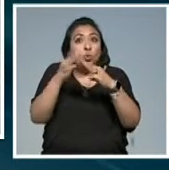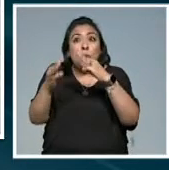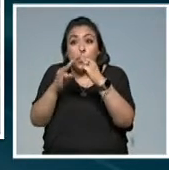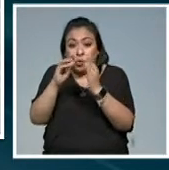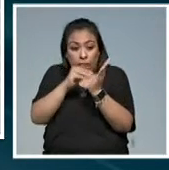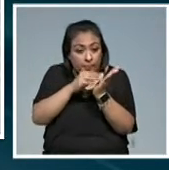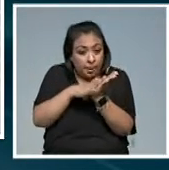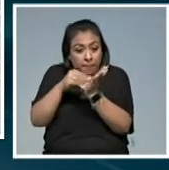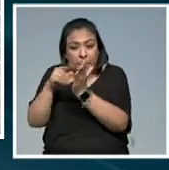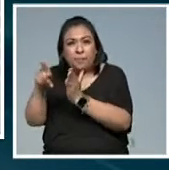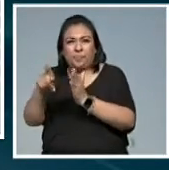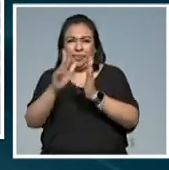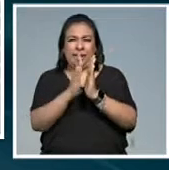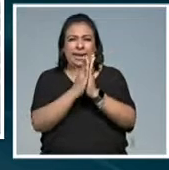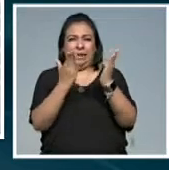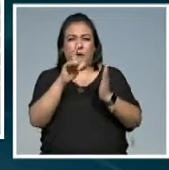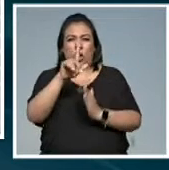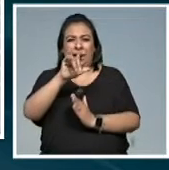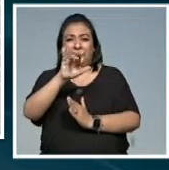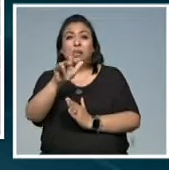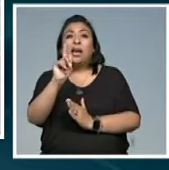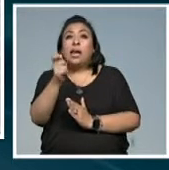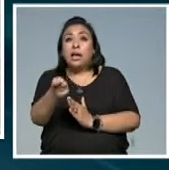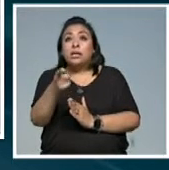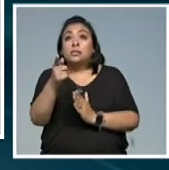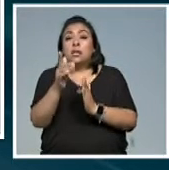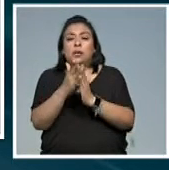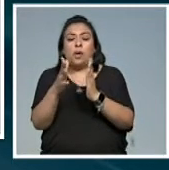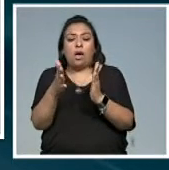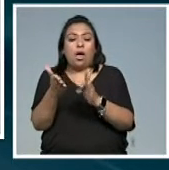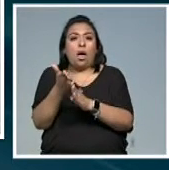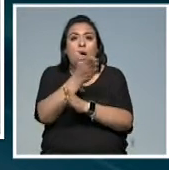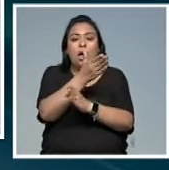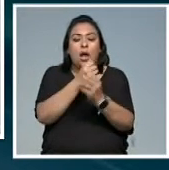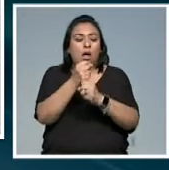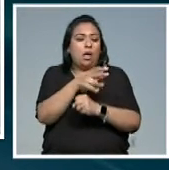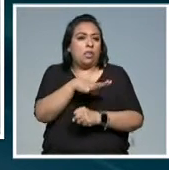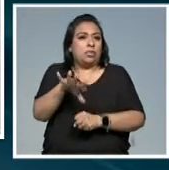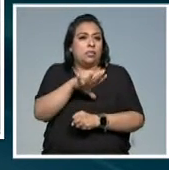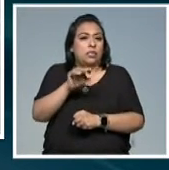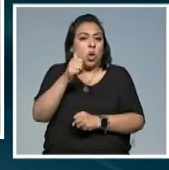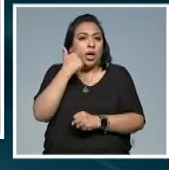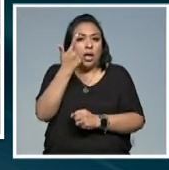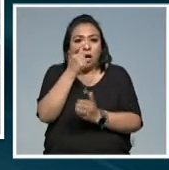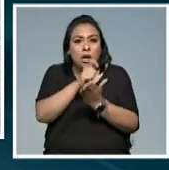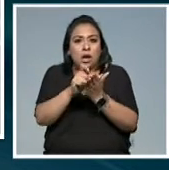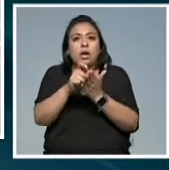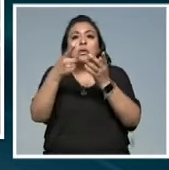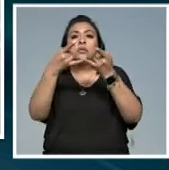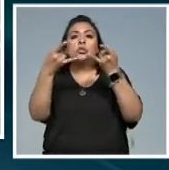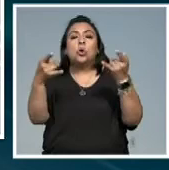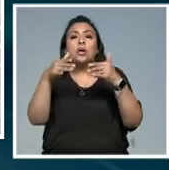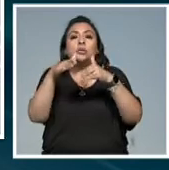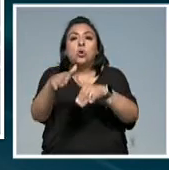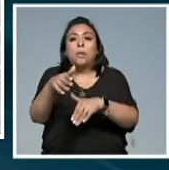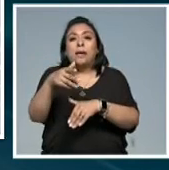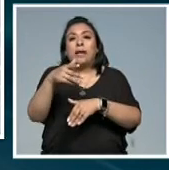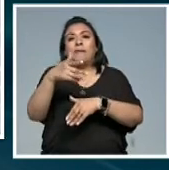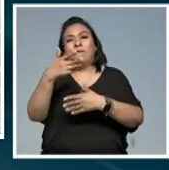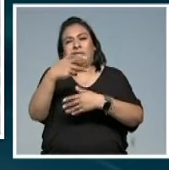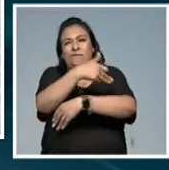sentido, La extranjera es el resultado de un libro que la autora evitó escribir por mucho tiempo, una historia basada en el léxico